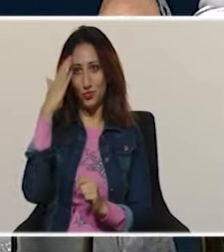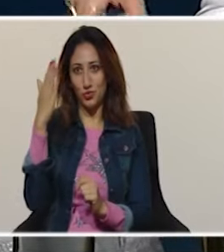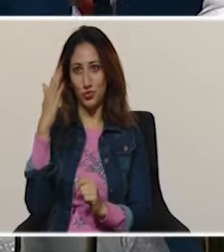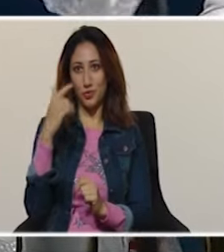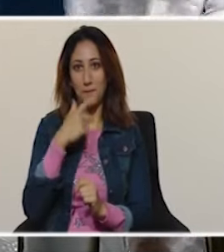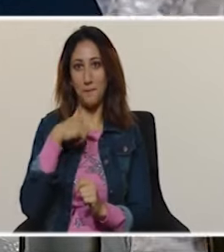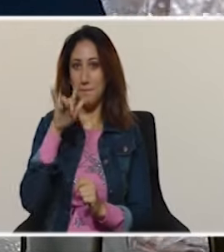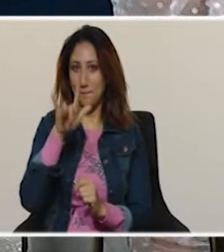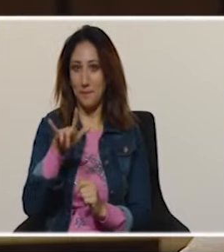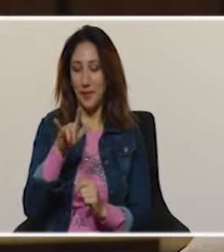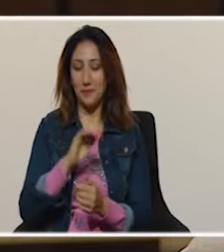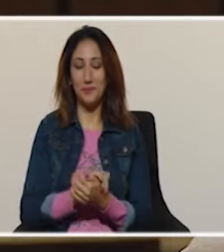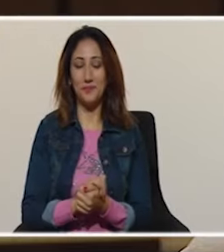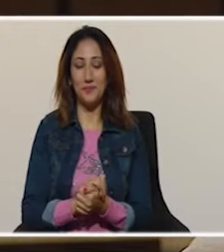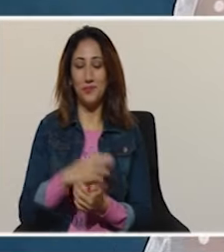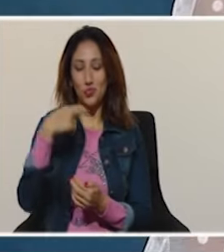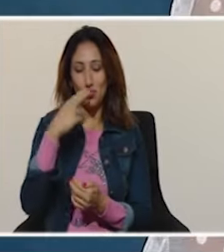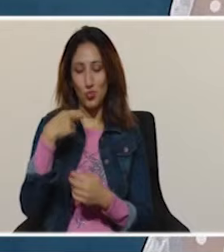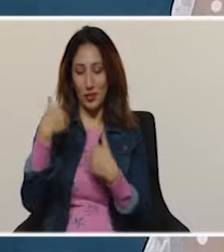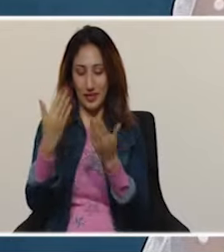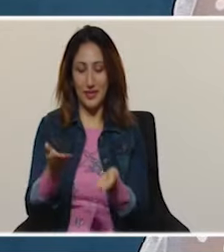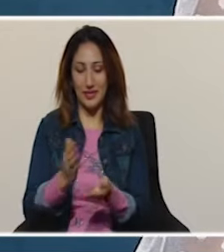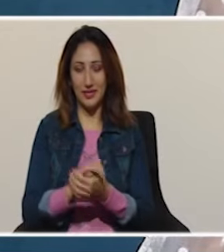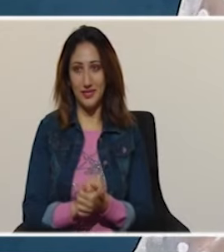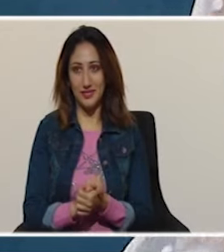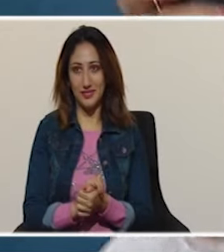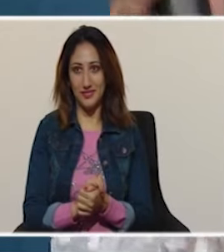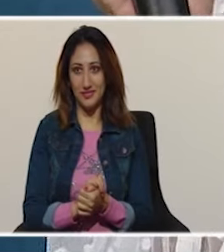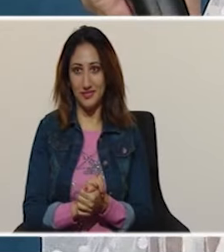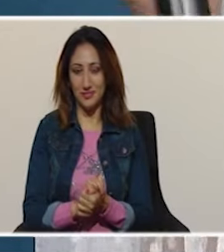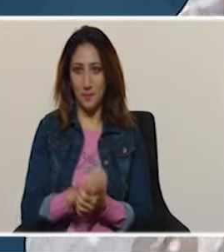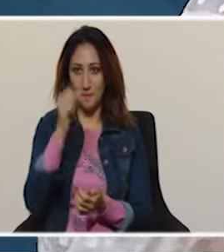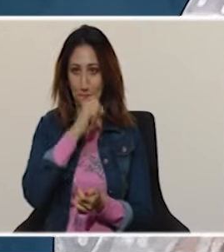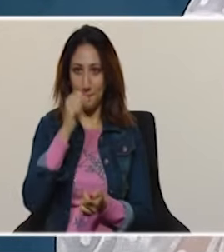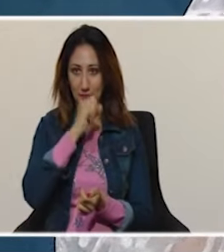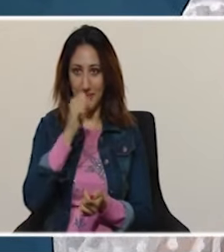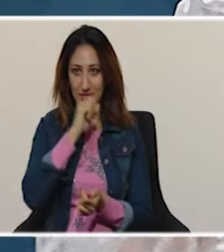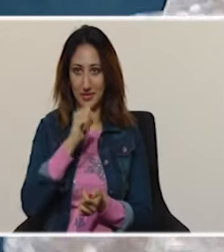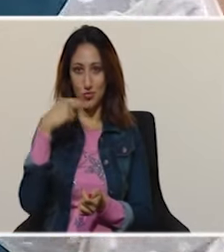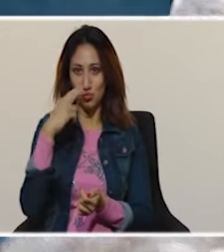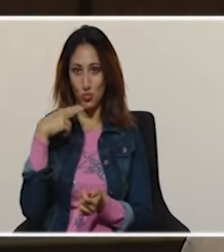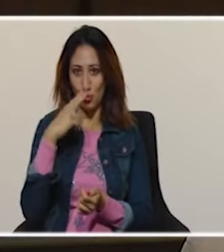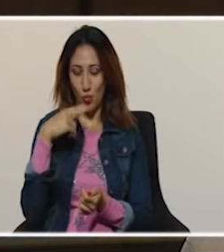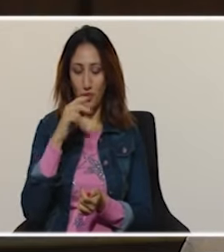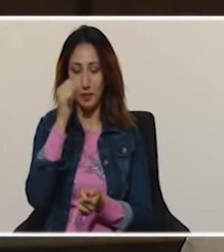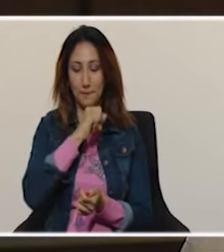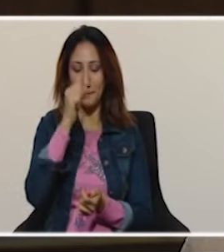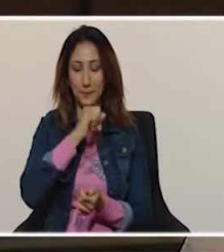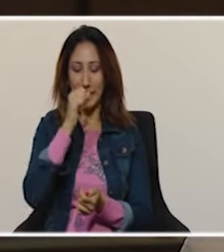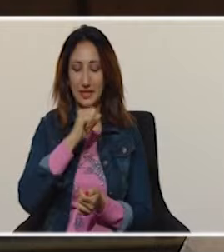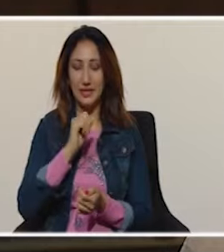بتحبش الشوكولاته. خلص غني لنا الشوكولاته. لا ويعني اي لاف ات. هنغني للشوكولاته طبعا احلى غنيه